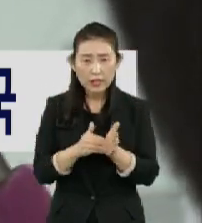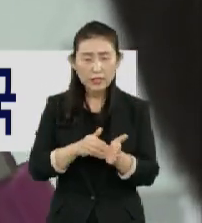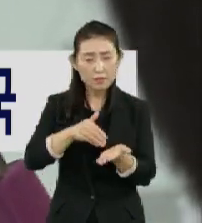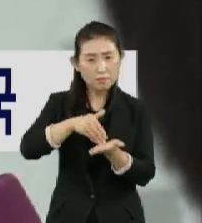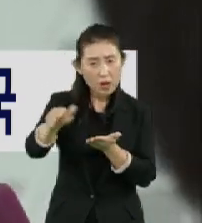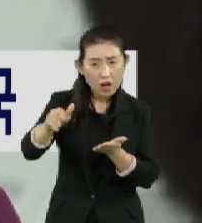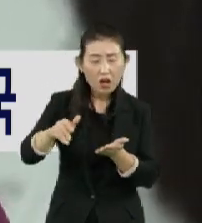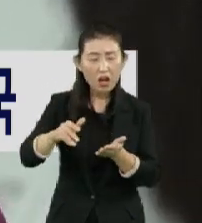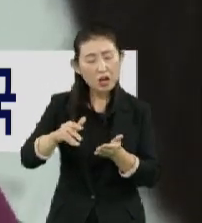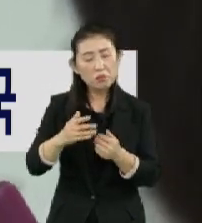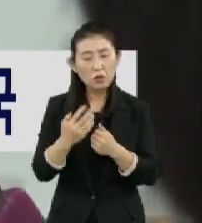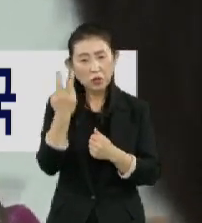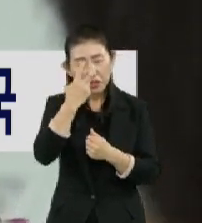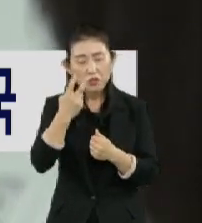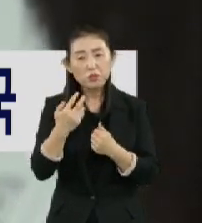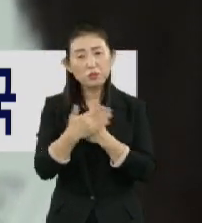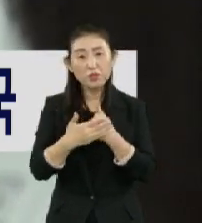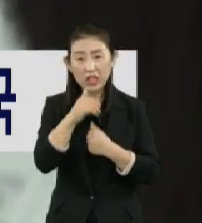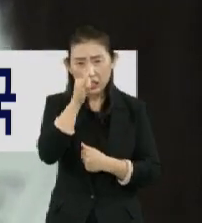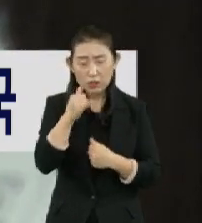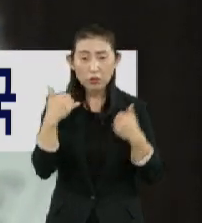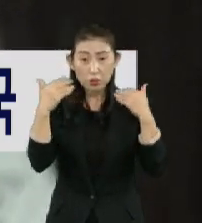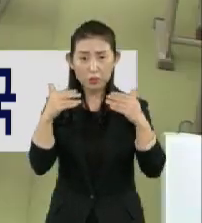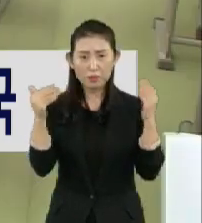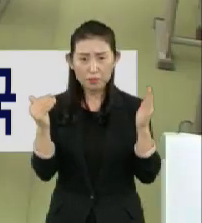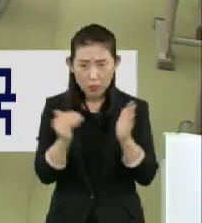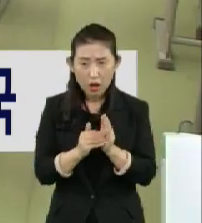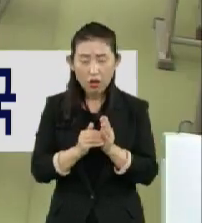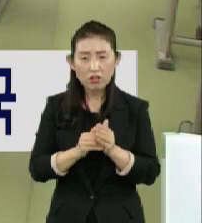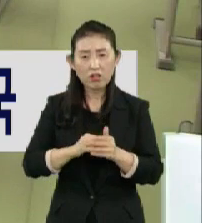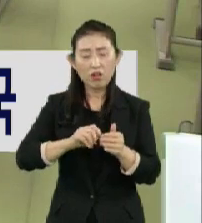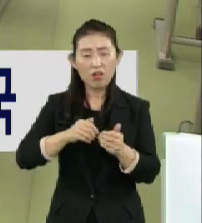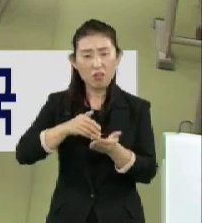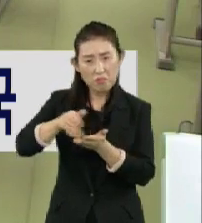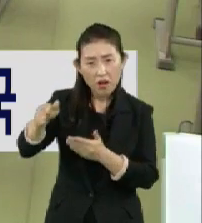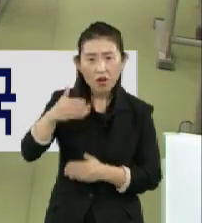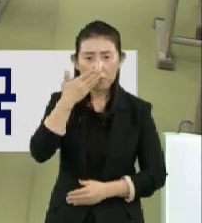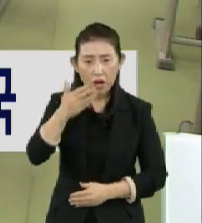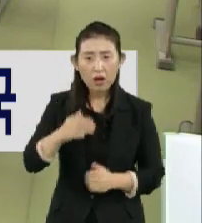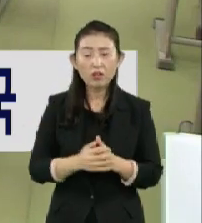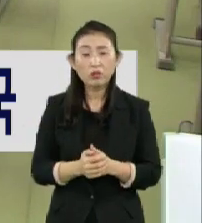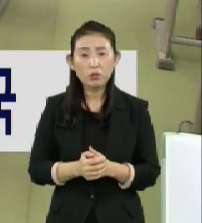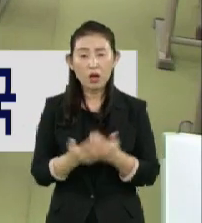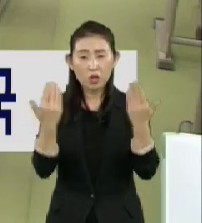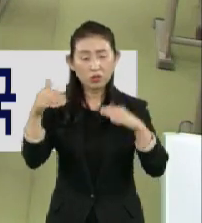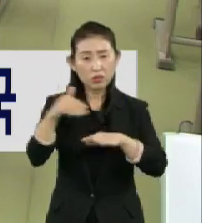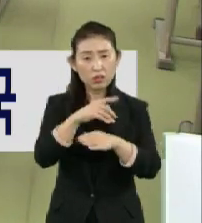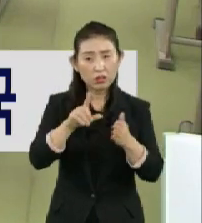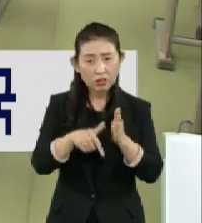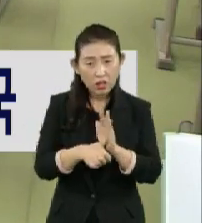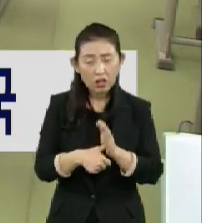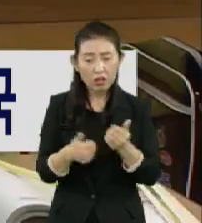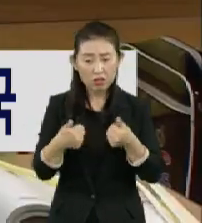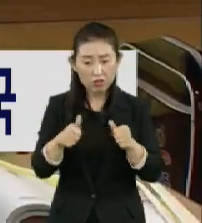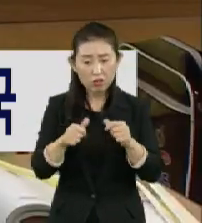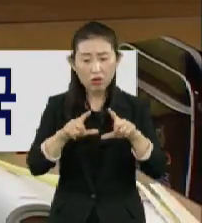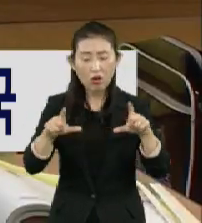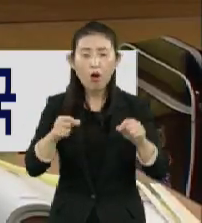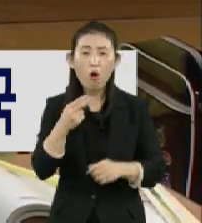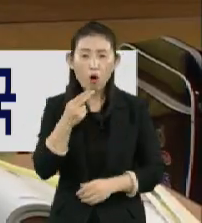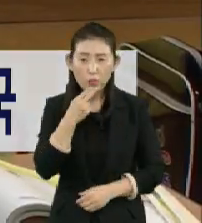강제 출국이 유예되지만 성인이 되는 순간 강제 출국 대상이 되고 재학 시에도 외국인 등록번호가